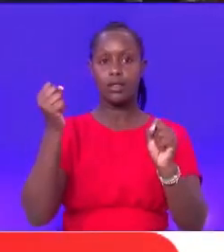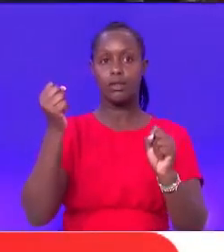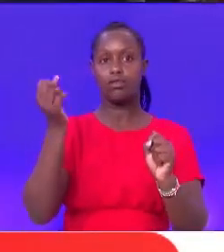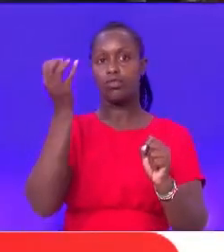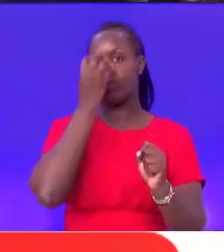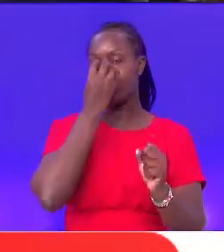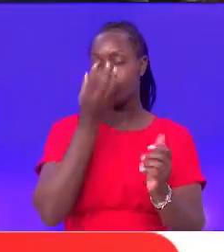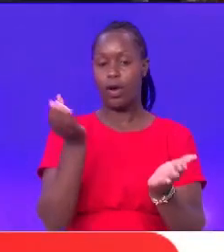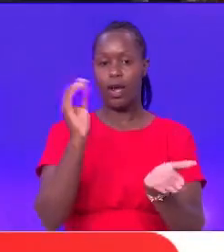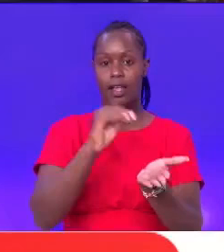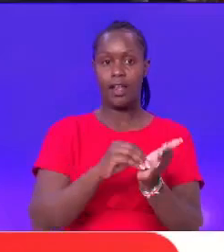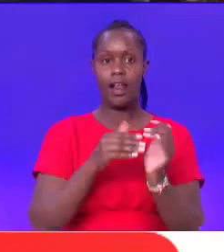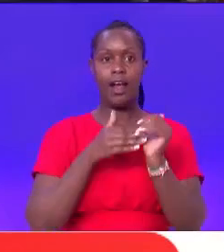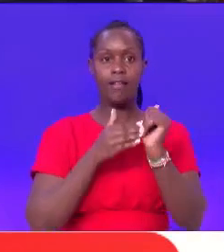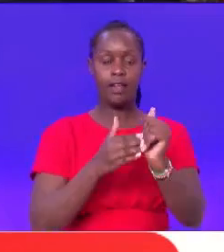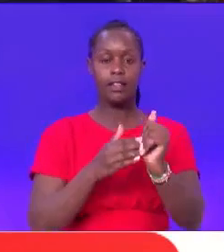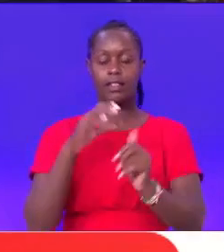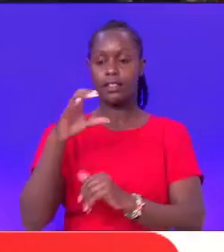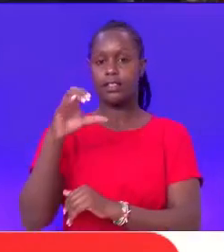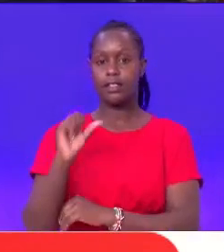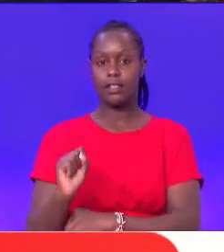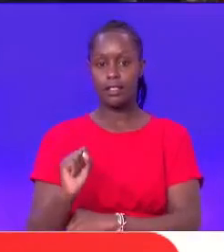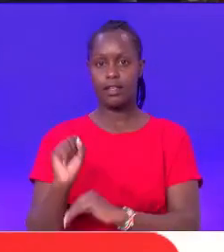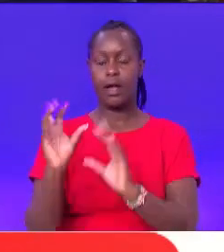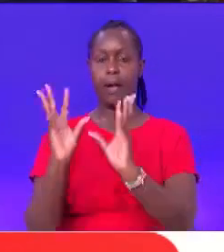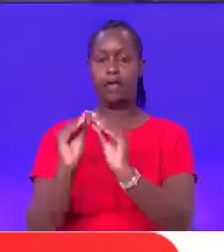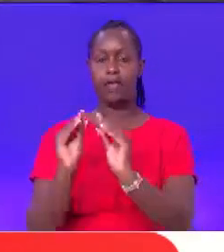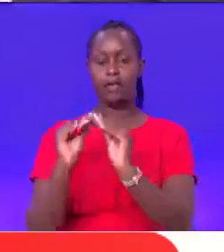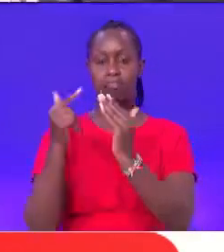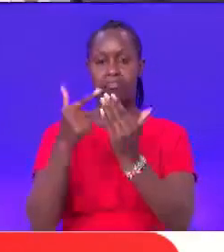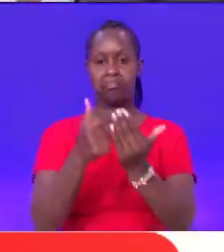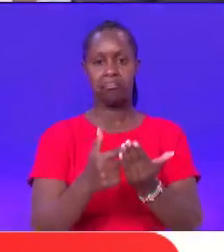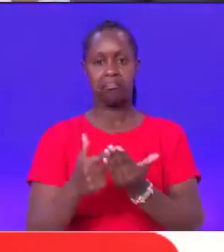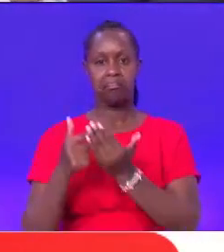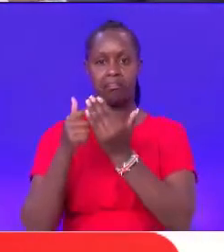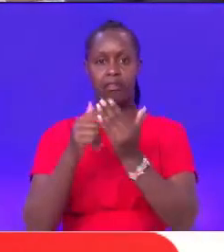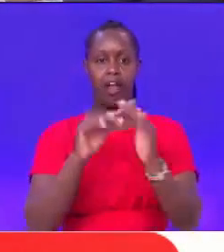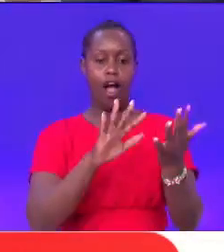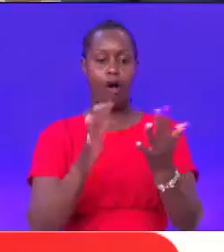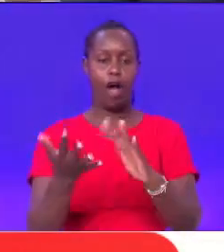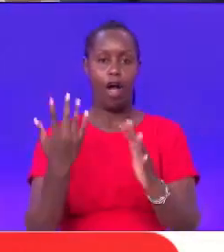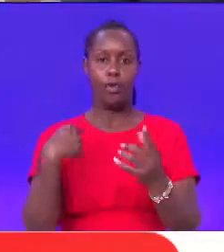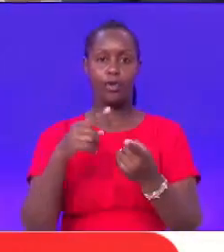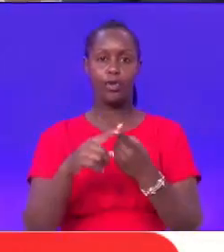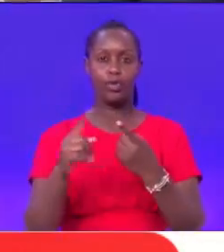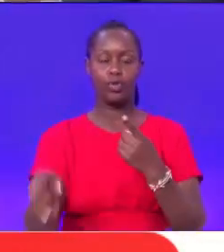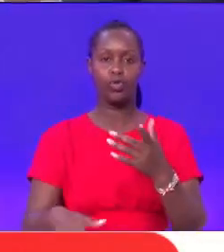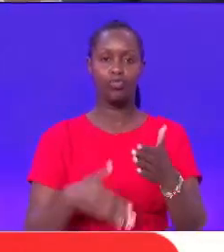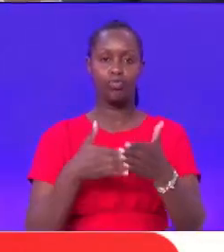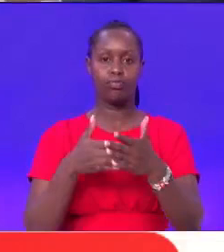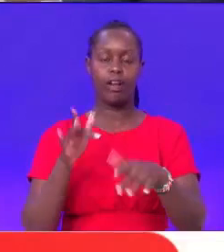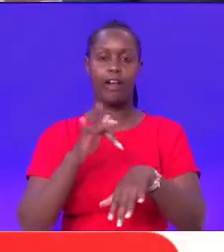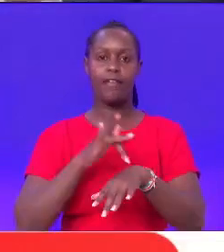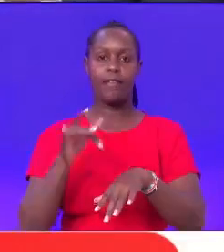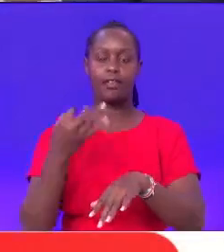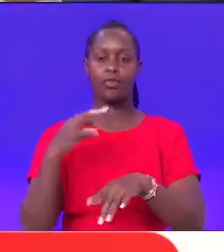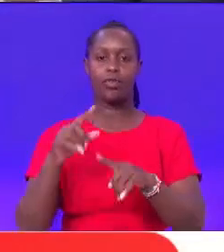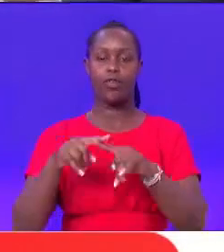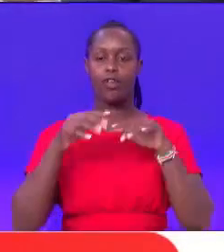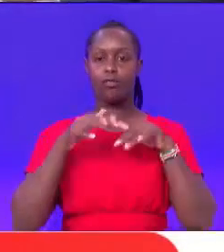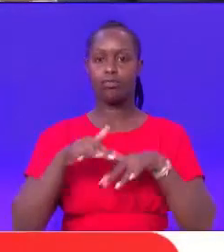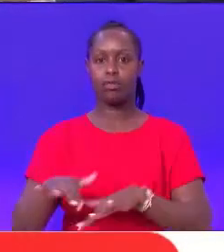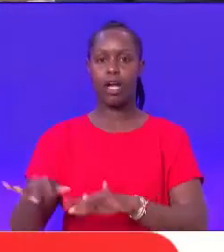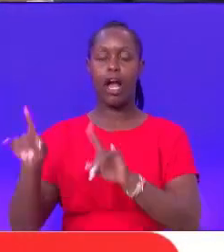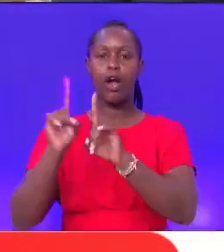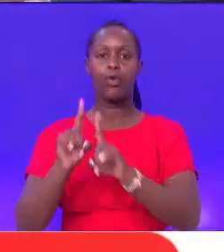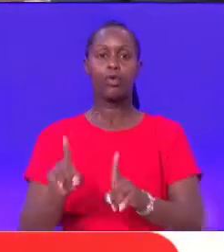tena ameongoza kikao cha mawaziri kujadili kwa kina mbinu za kukabiliana na athari za mafuriko na maporomoko ya udongo katika maeneo